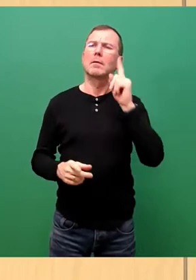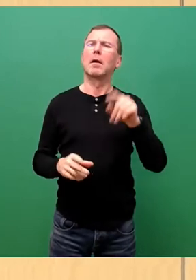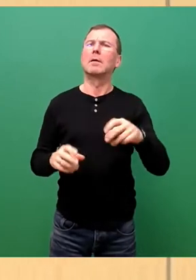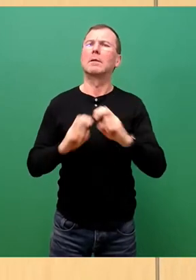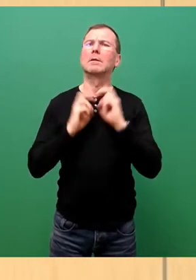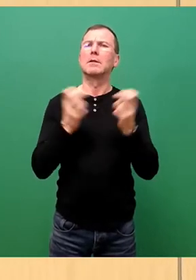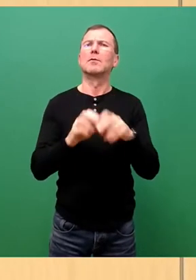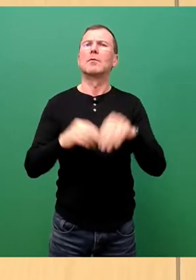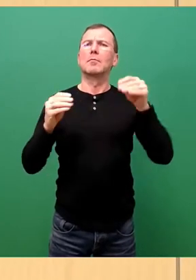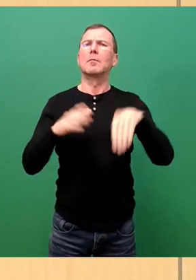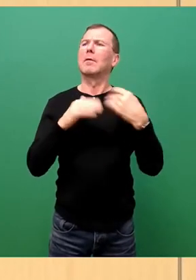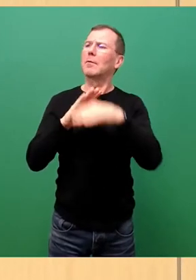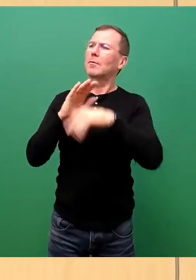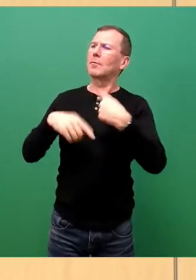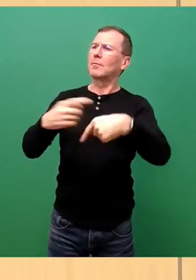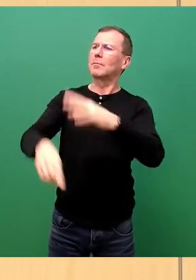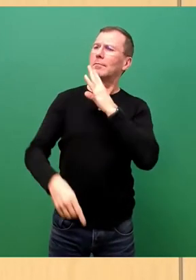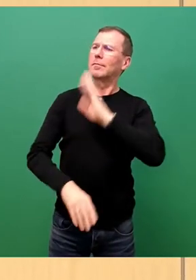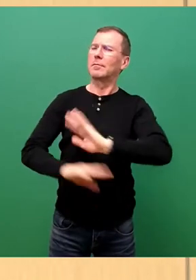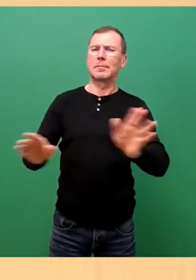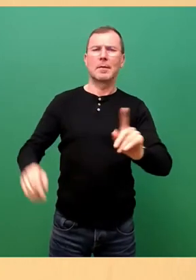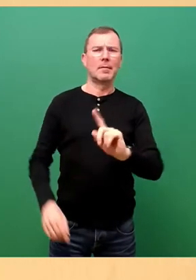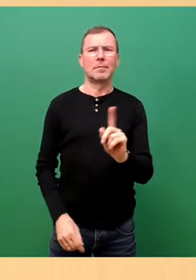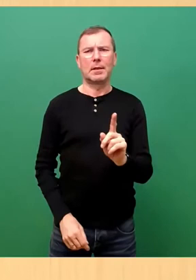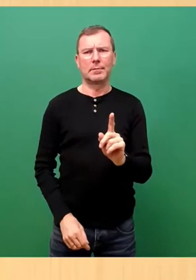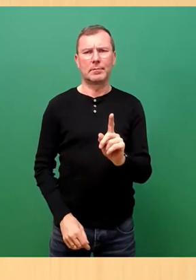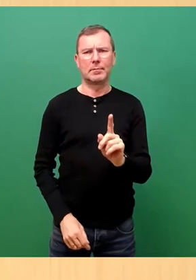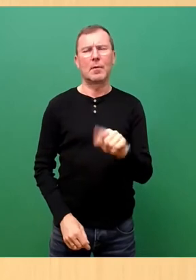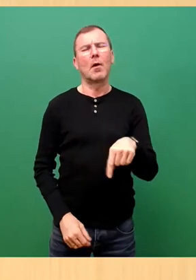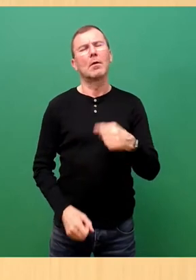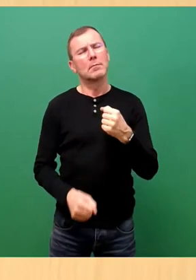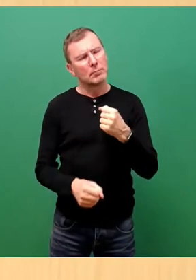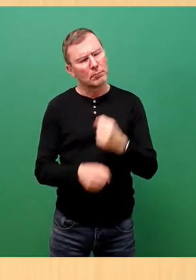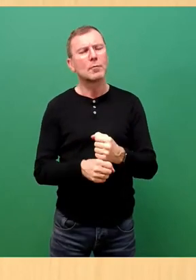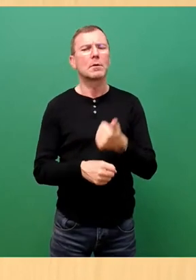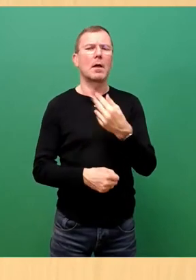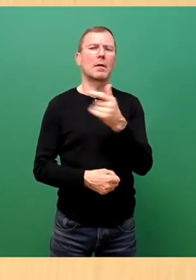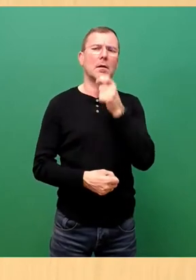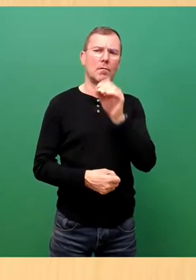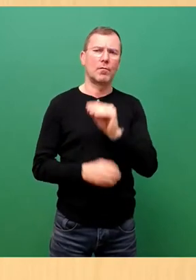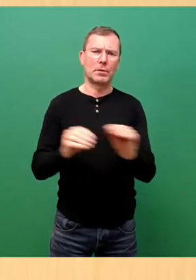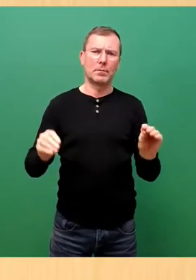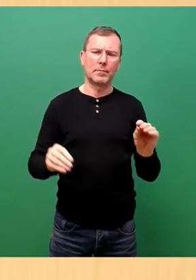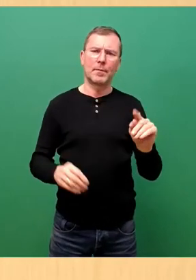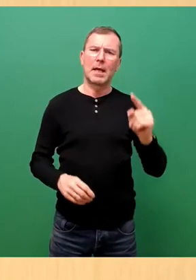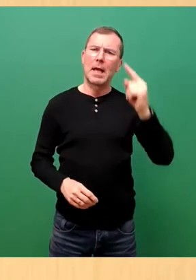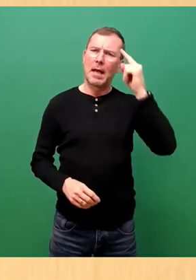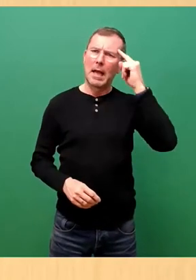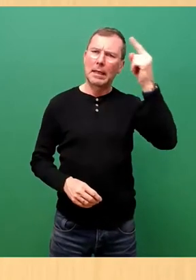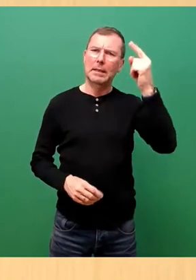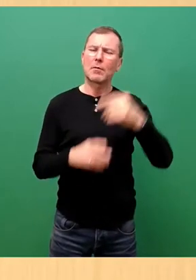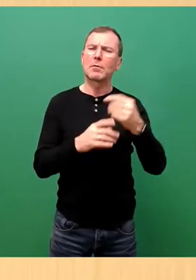und zur Tagesordnung überzugehen, sondern einige Worte zu sagen. In der Gedenk- und